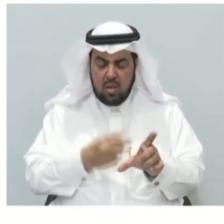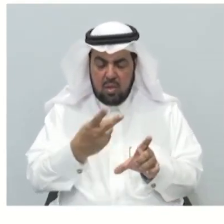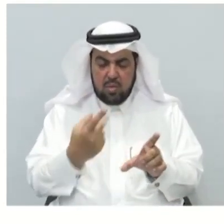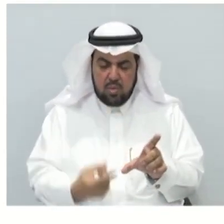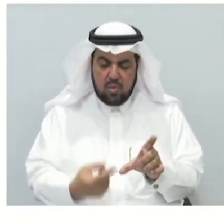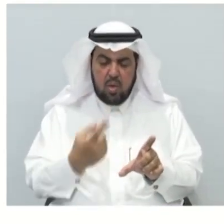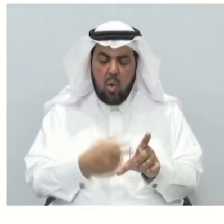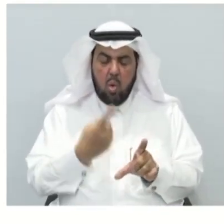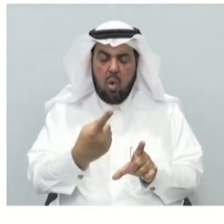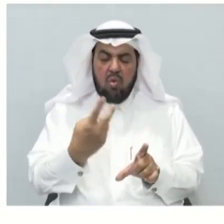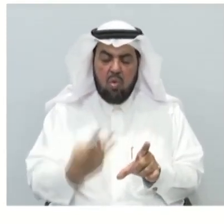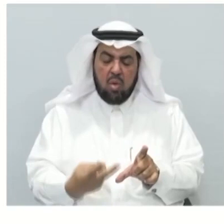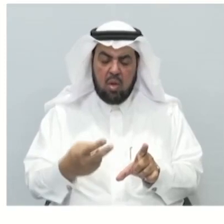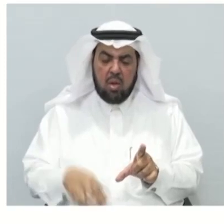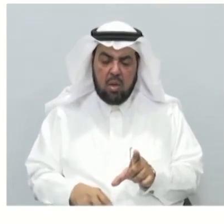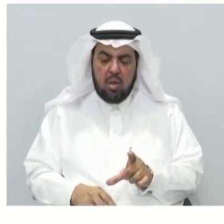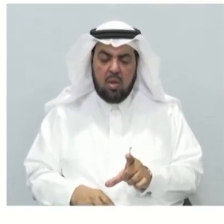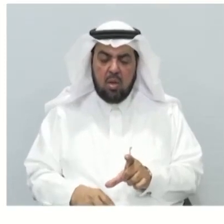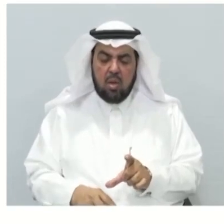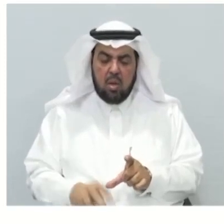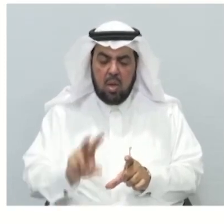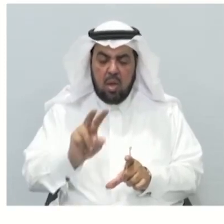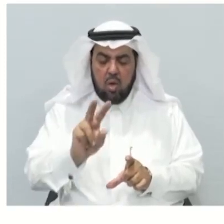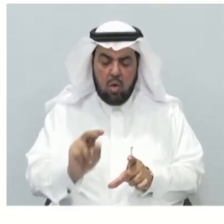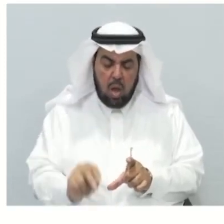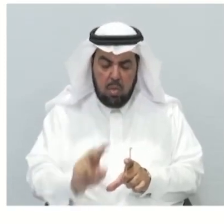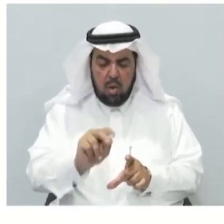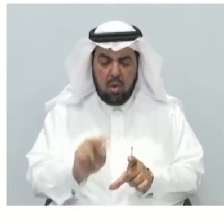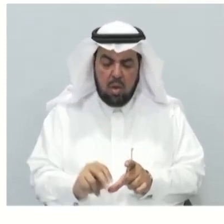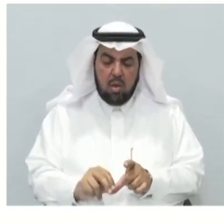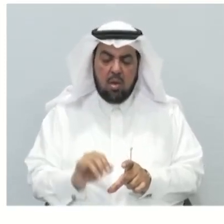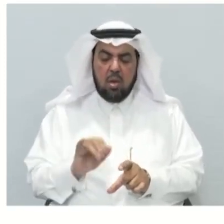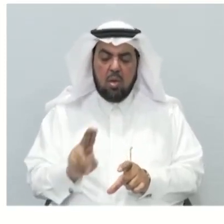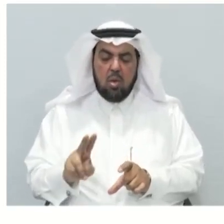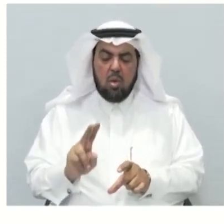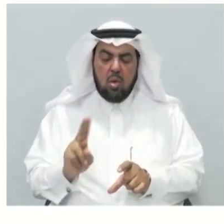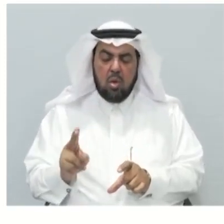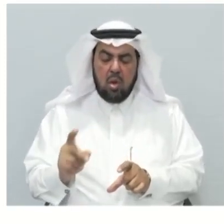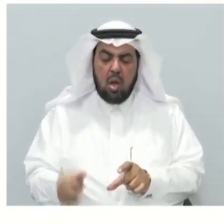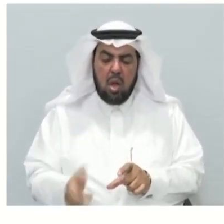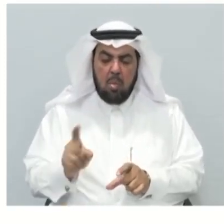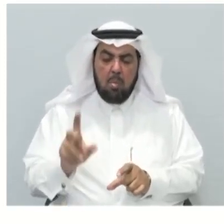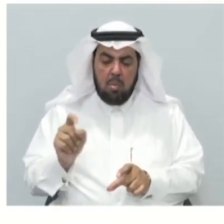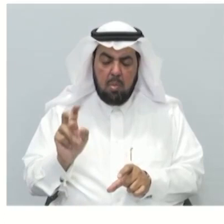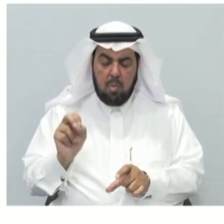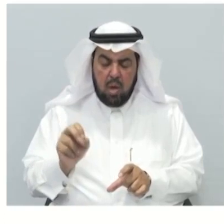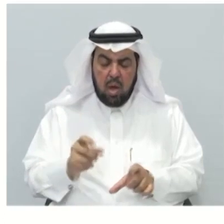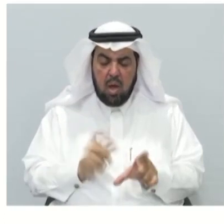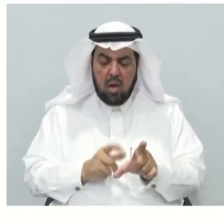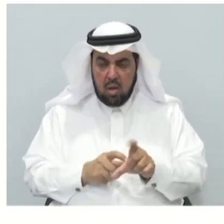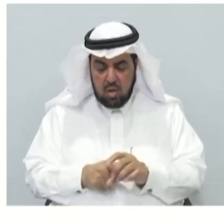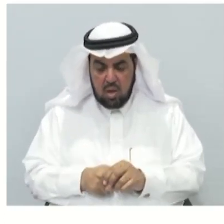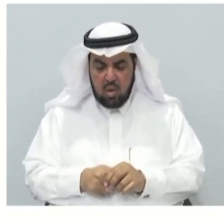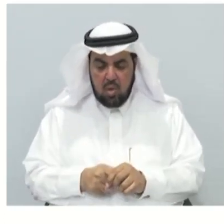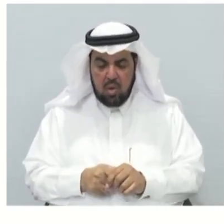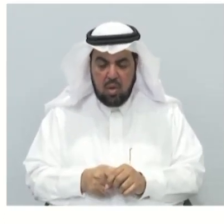دبليو اكس زد تطابق الزاويه واي اكس زد ممتاز من تعريف منصف